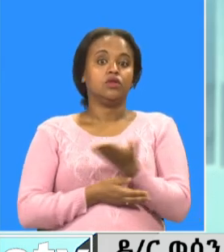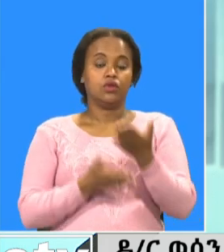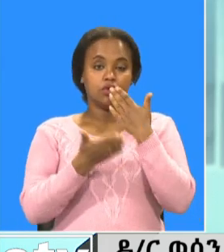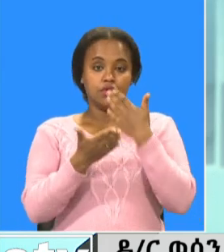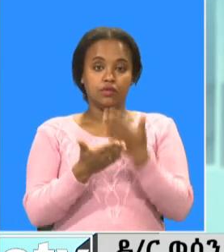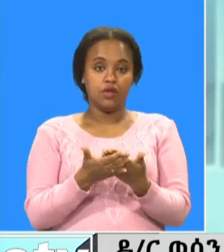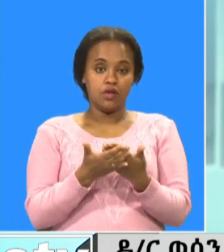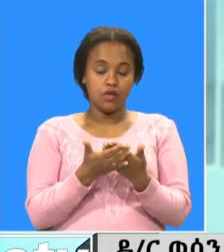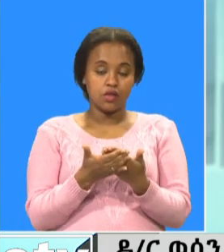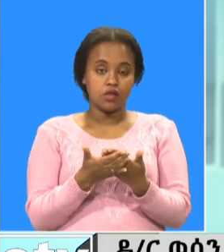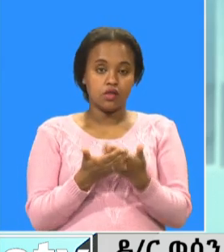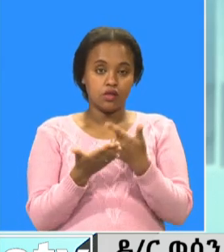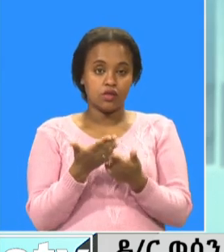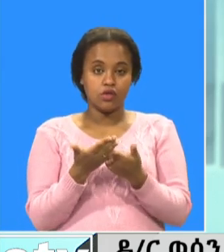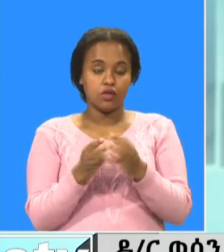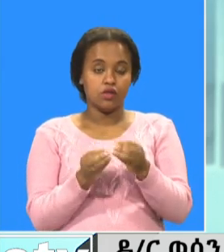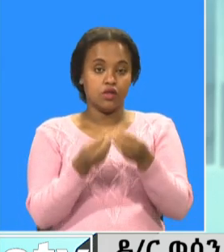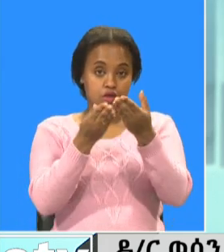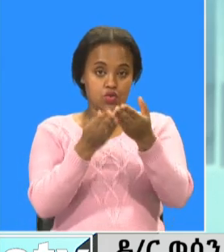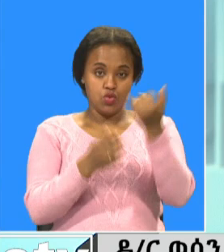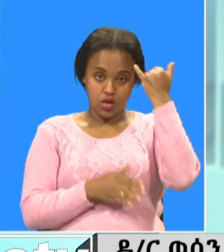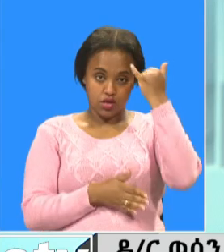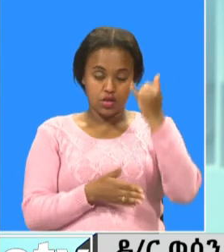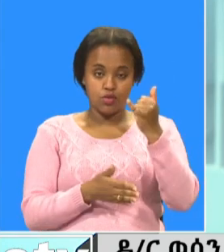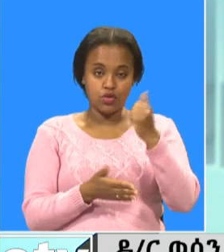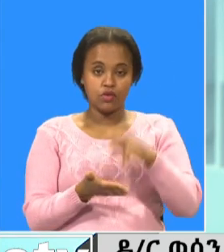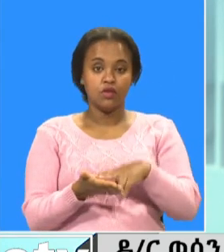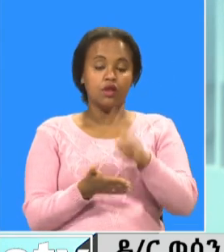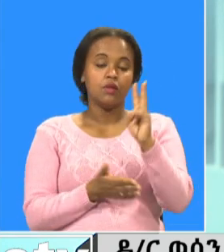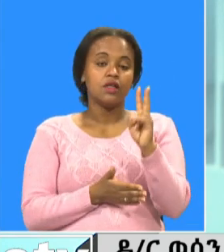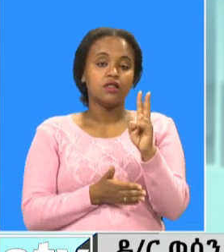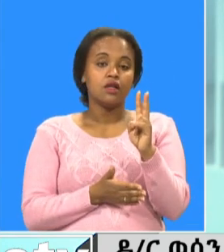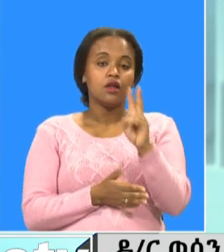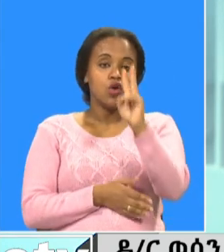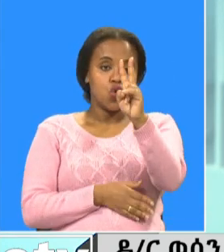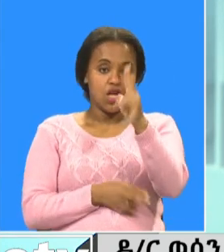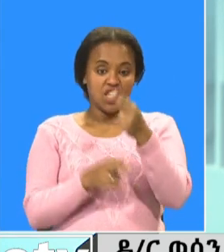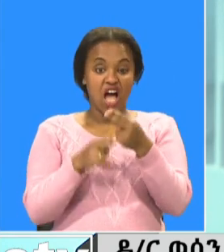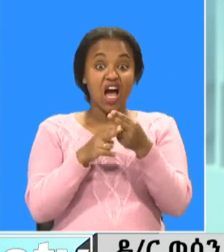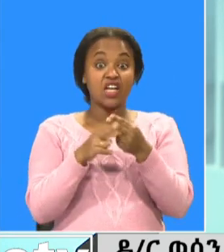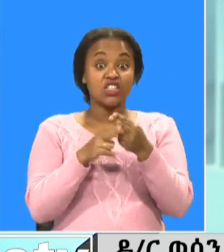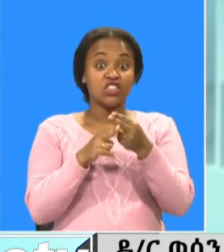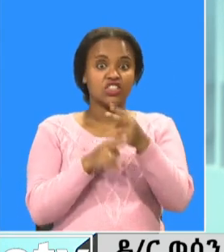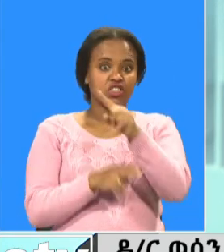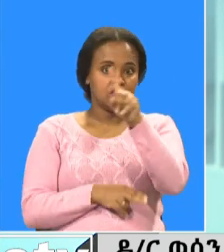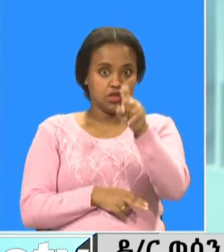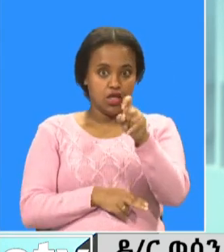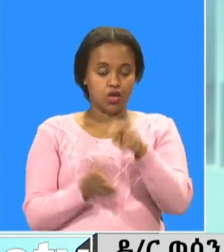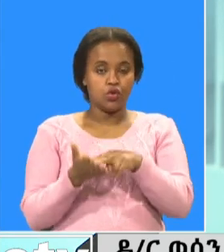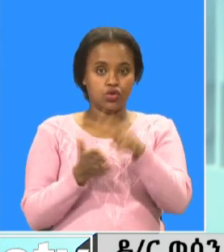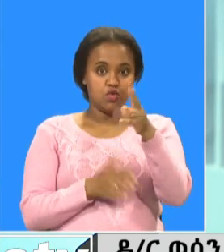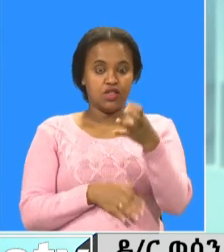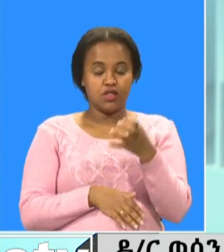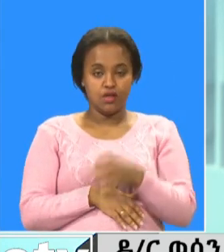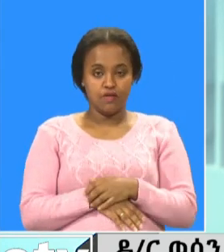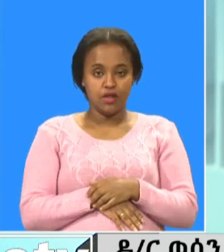በማመስገን እዚሁ ከተነሱ ሀሳቦች በመነሳት ሁለት አጫጭር ጥያቄዎችን ማንሳት እፈልጋለሁ።